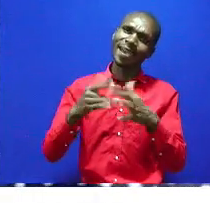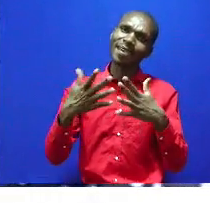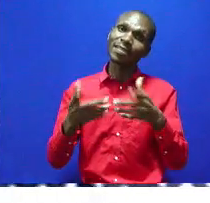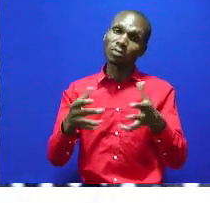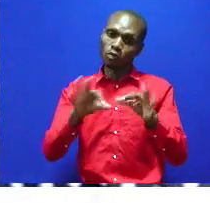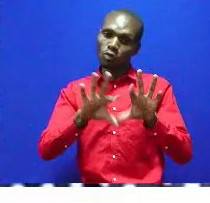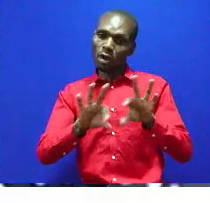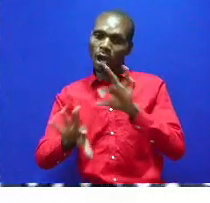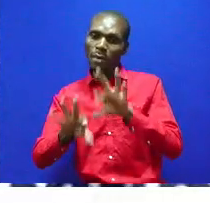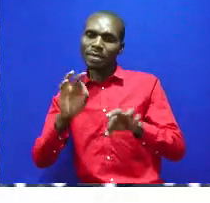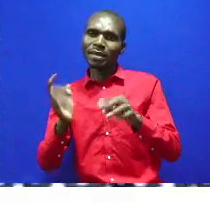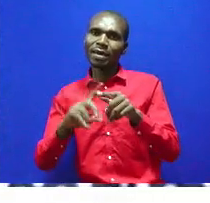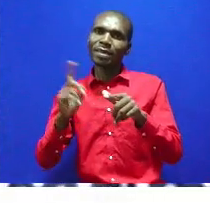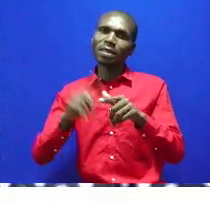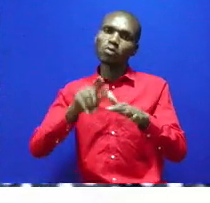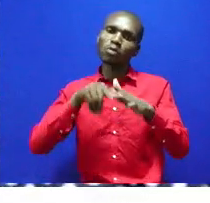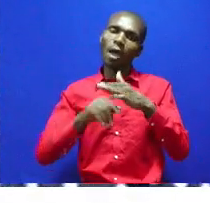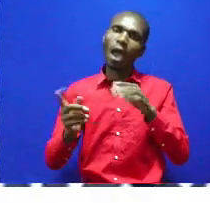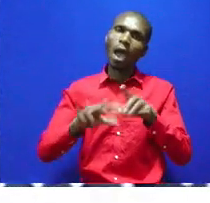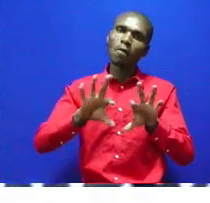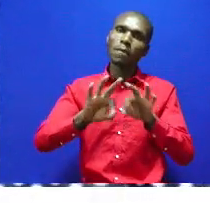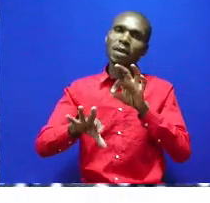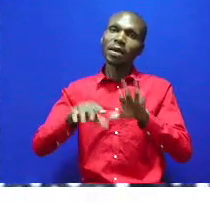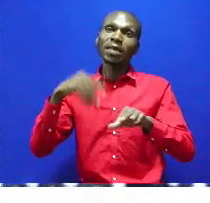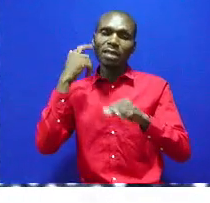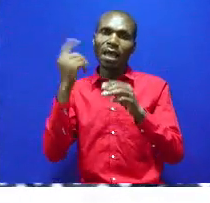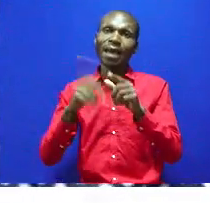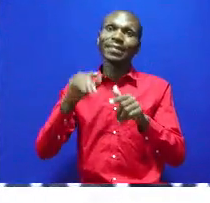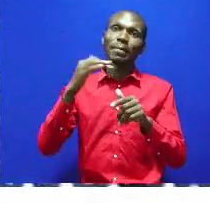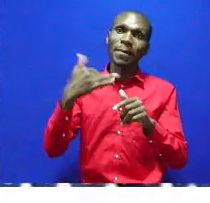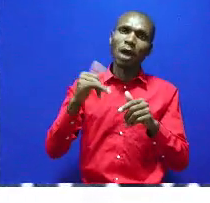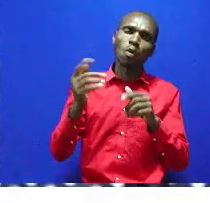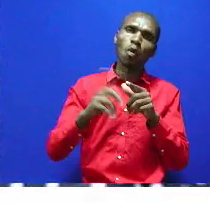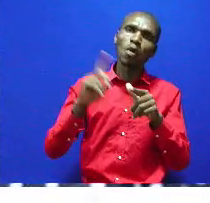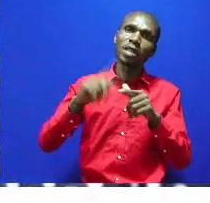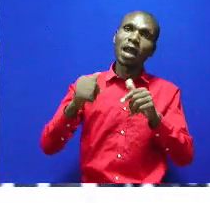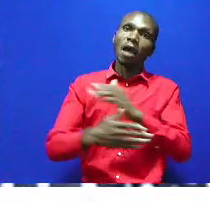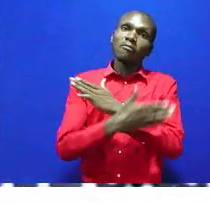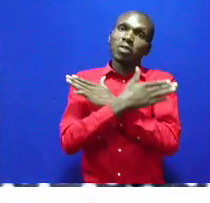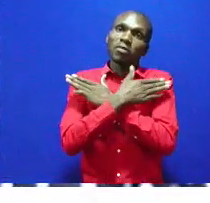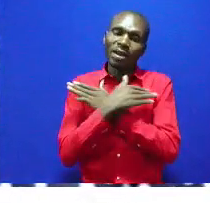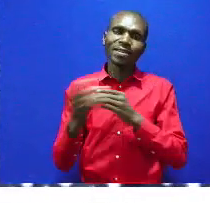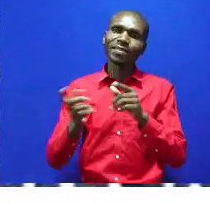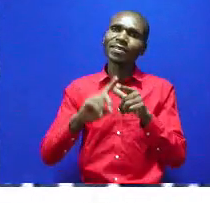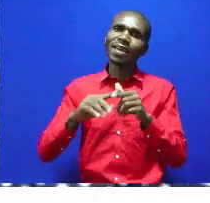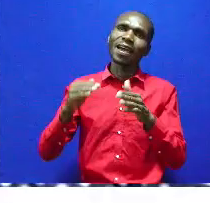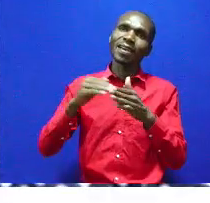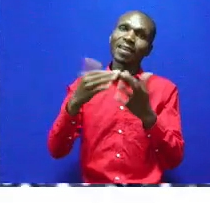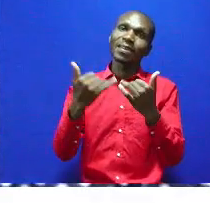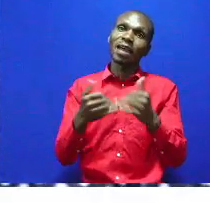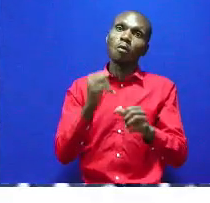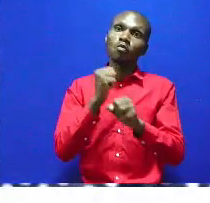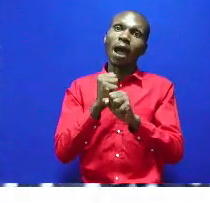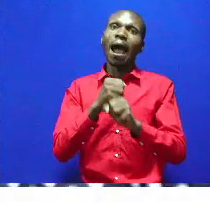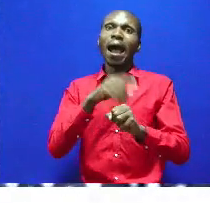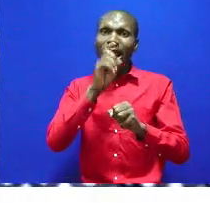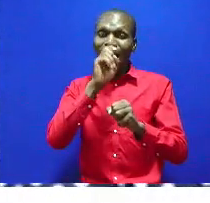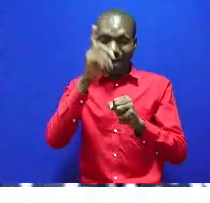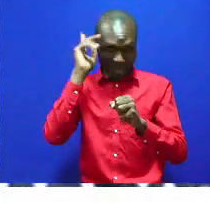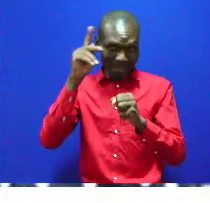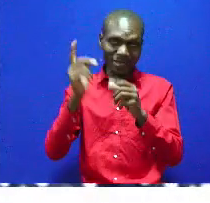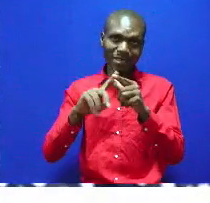utakire wachoro. Wetere kiogoro pita kwa iduka. Akantebe yaye mimi niko na rafiki yangu Nicole. Niko jogo